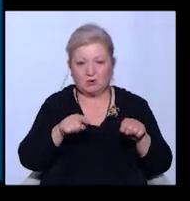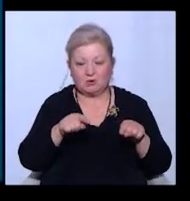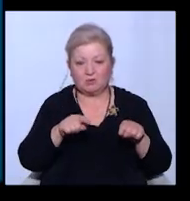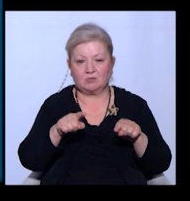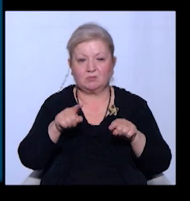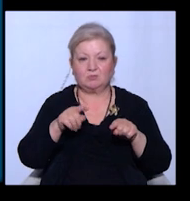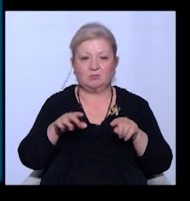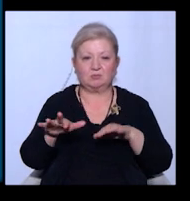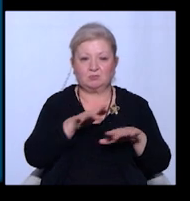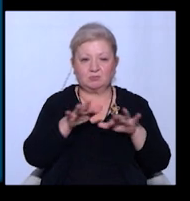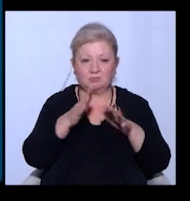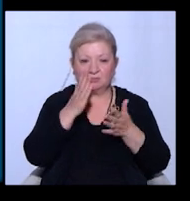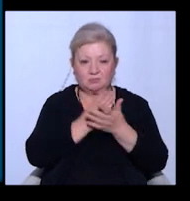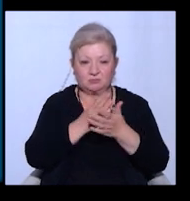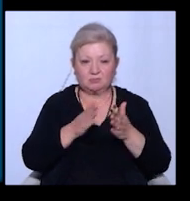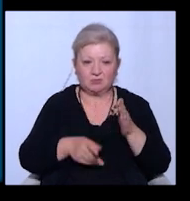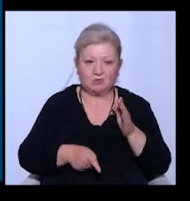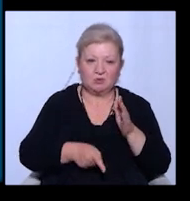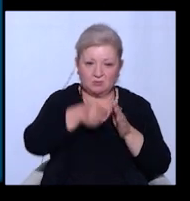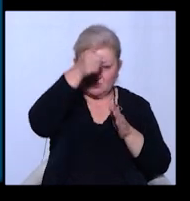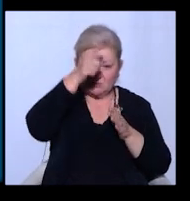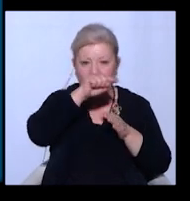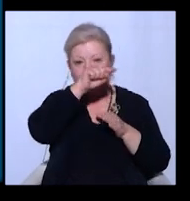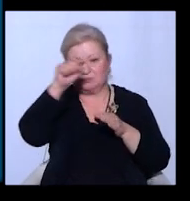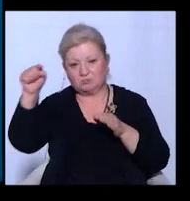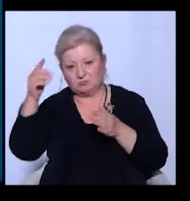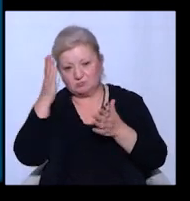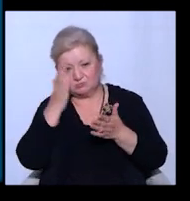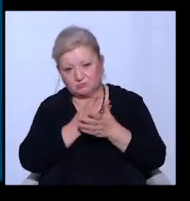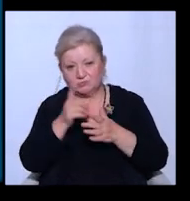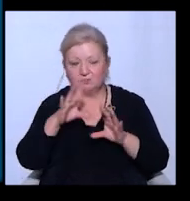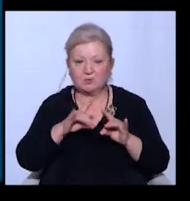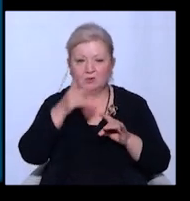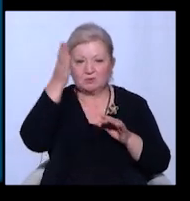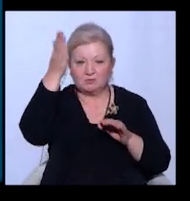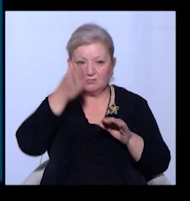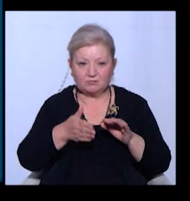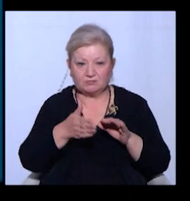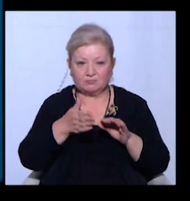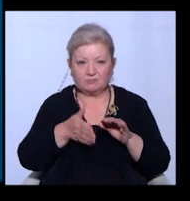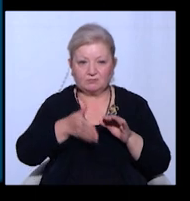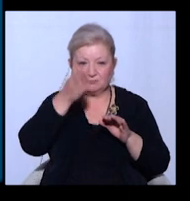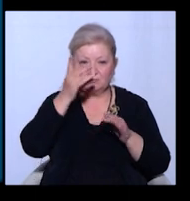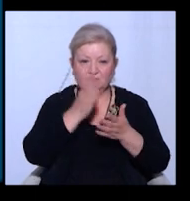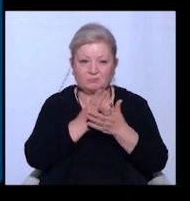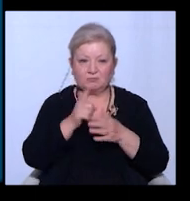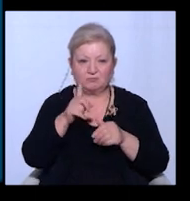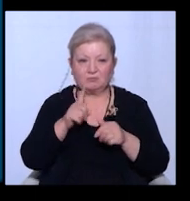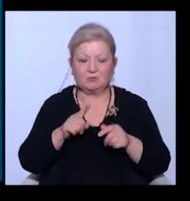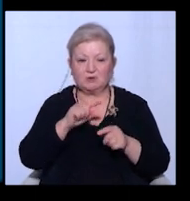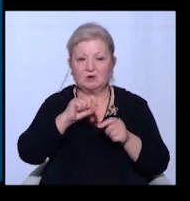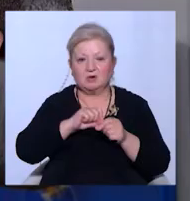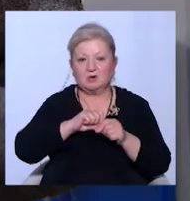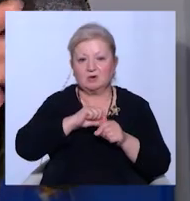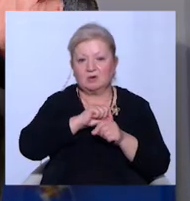დამოუკიდებელ მოძრაობას. ჰორიზონტალურად მოძრაობს თანაბრად და წრფივად, მაგრამ ვერტიკალური მიმართულებით რა კი ძალა